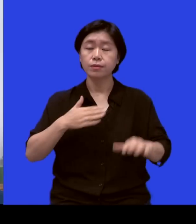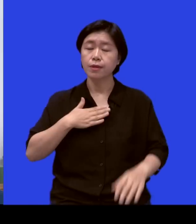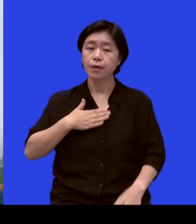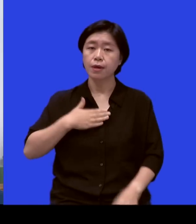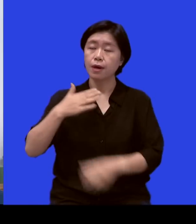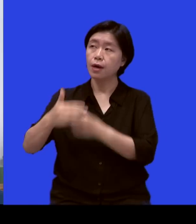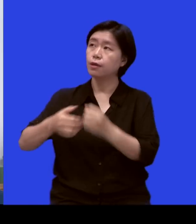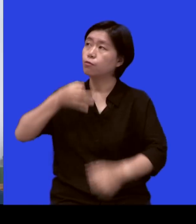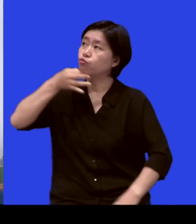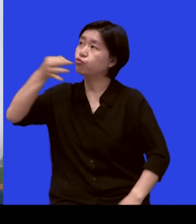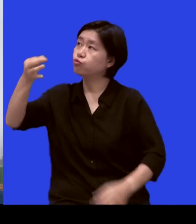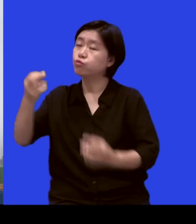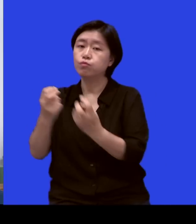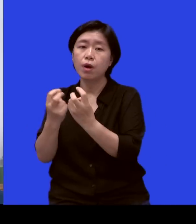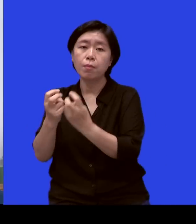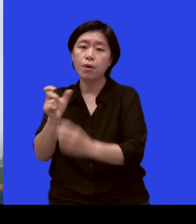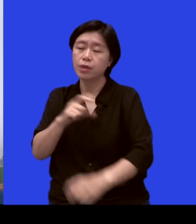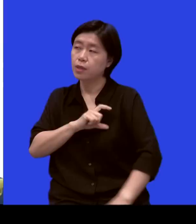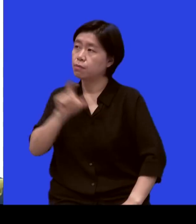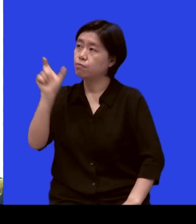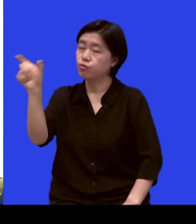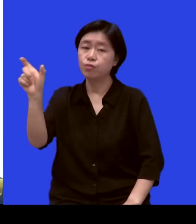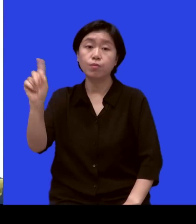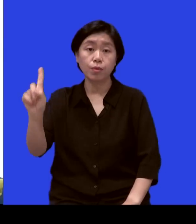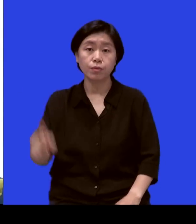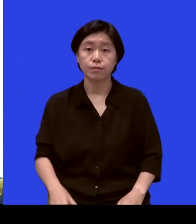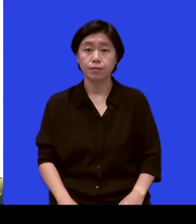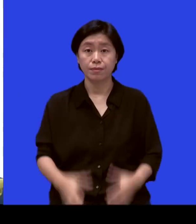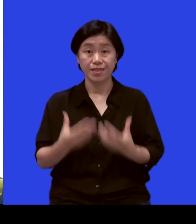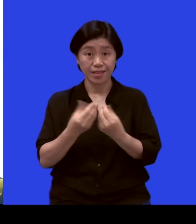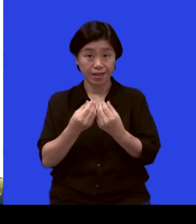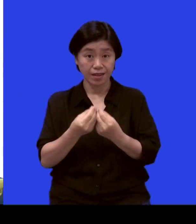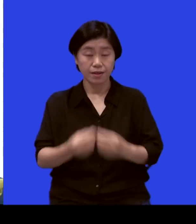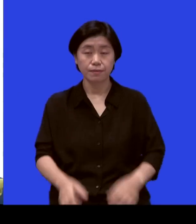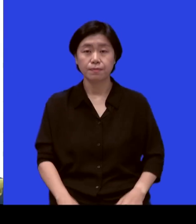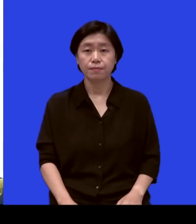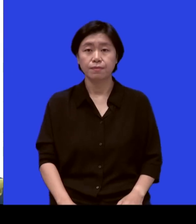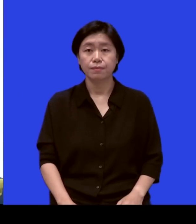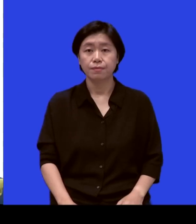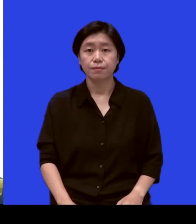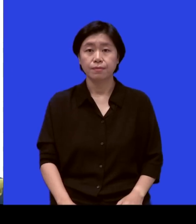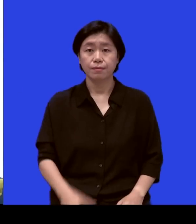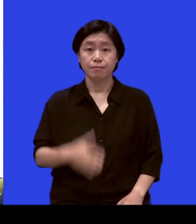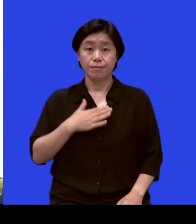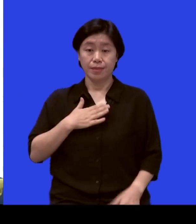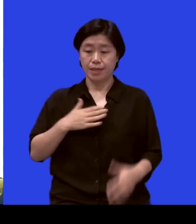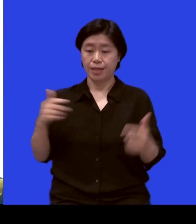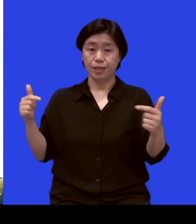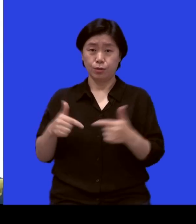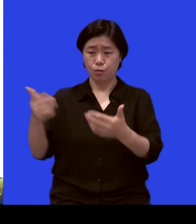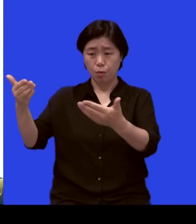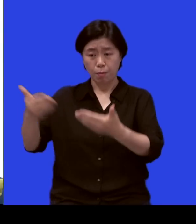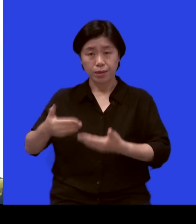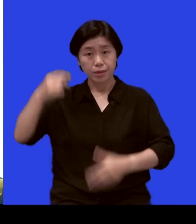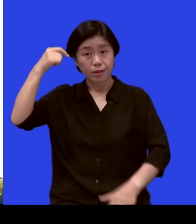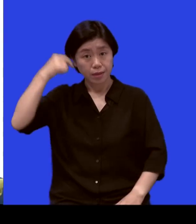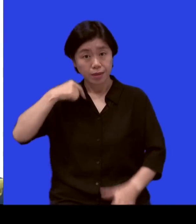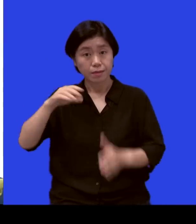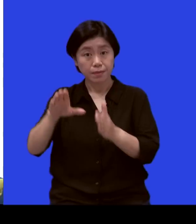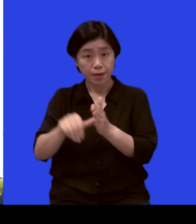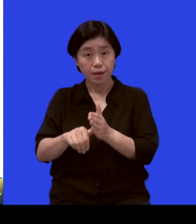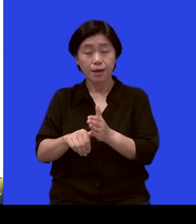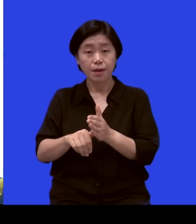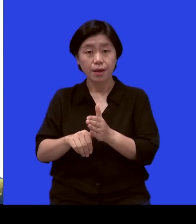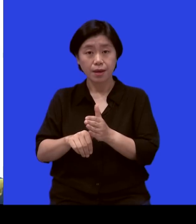하나님, 나의 주. 그러니까는 오늘 내가 그 치유함을 받은 날이다. 그럼